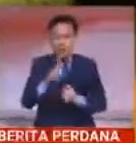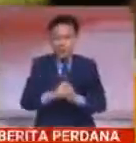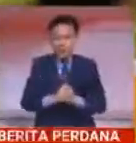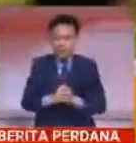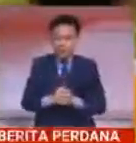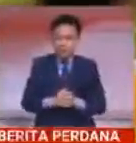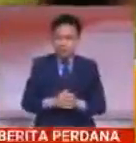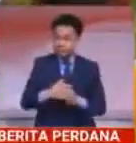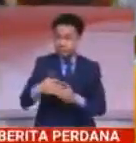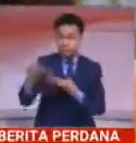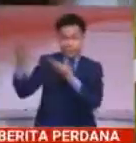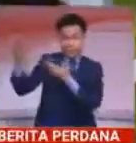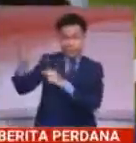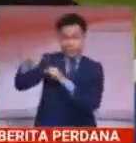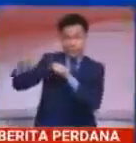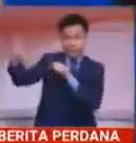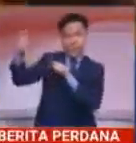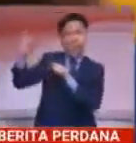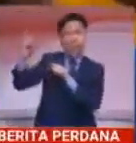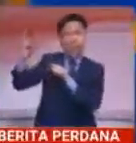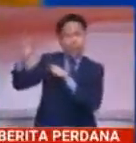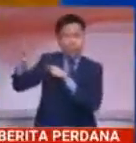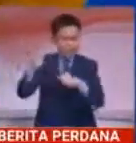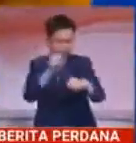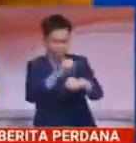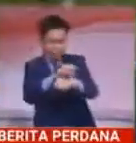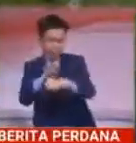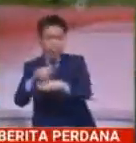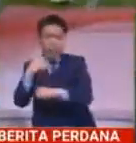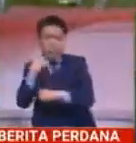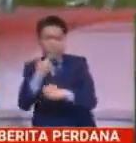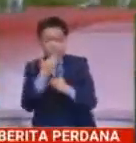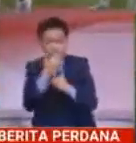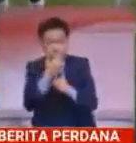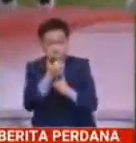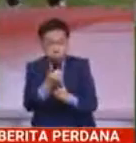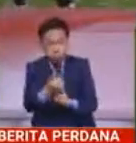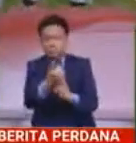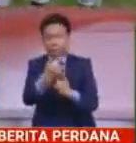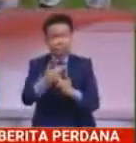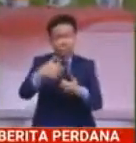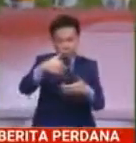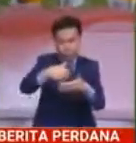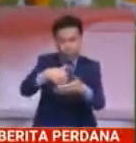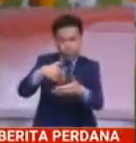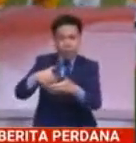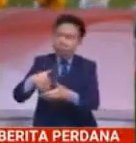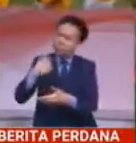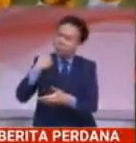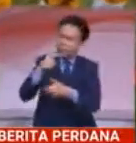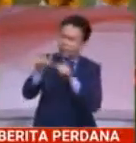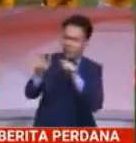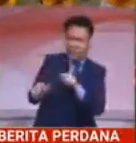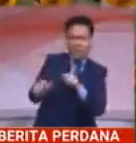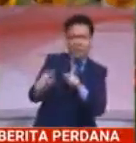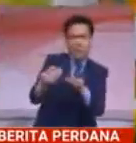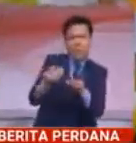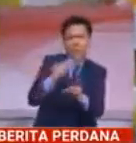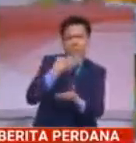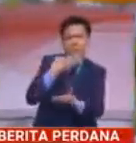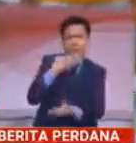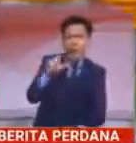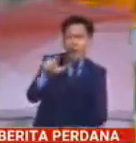Hai sementara itu data ongkir speedrun nanti akan peminat bola sepak tidak meletakkan harapan tinggi untuk pemain muda negara Lukman Hakim